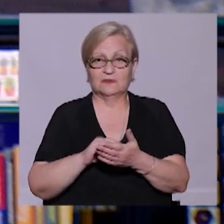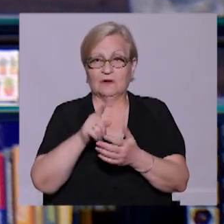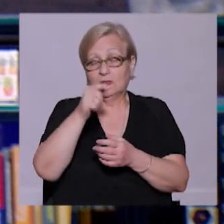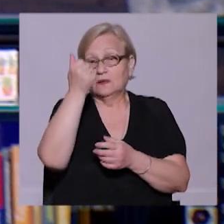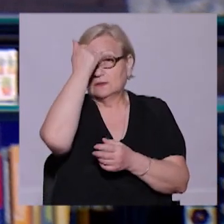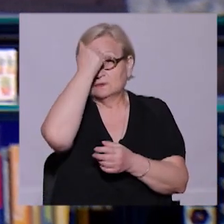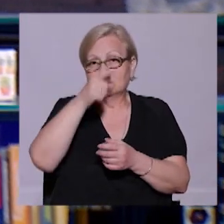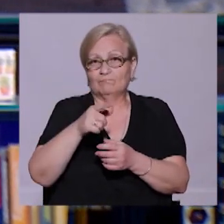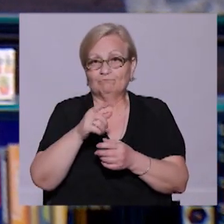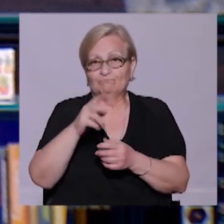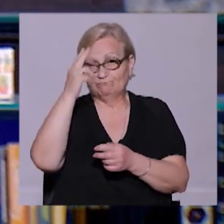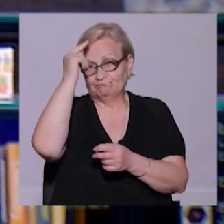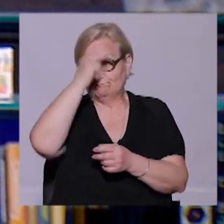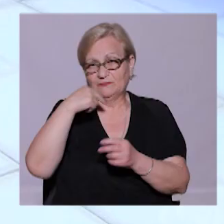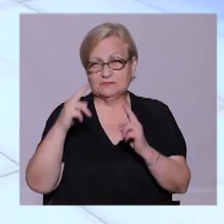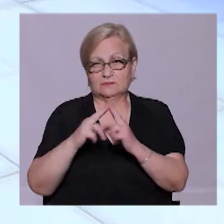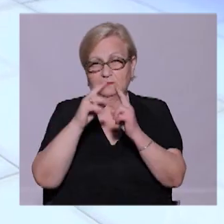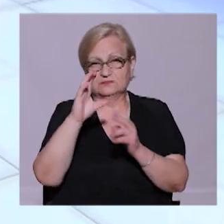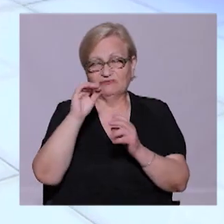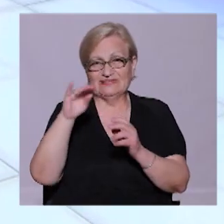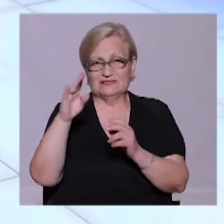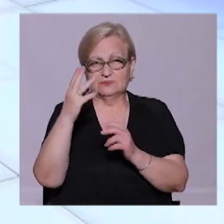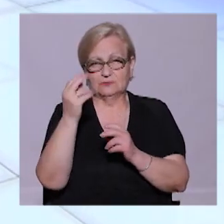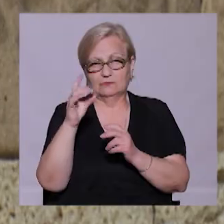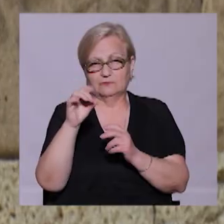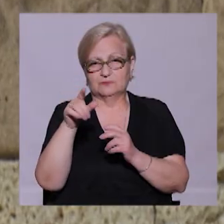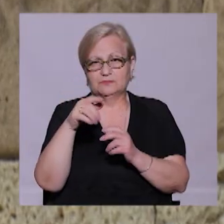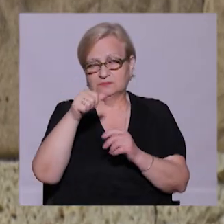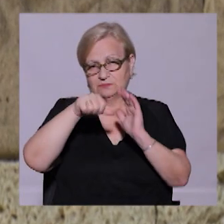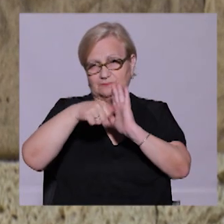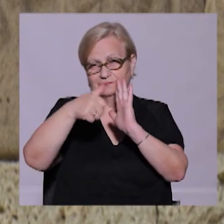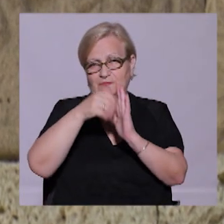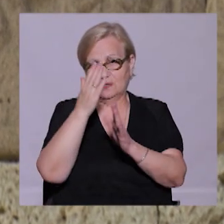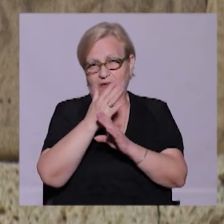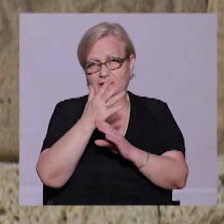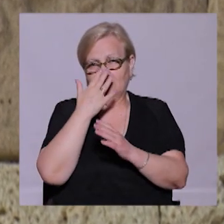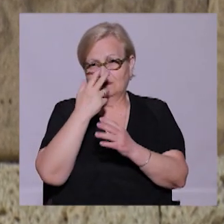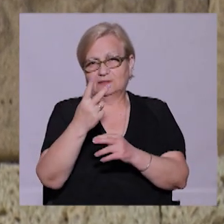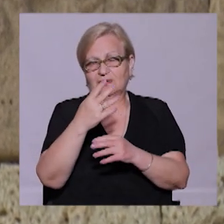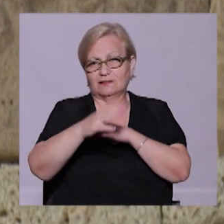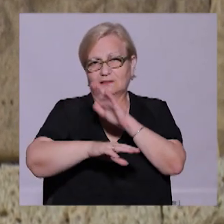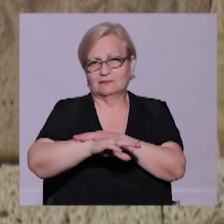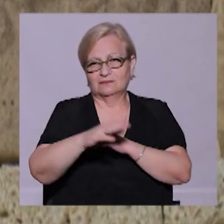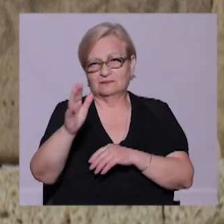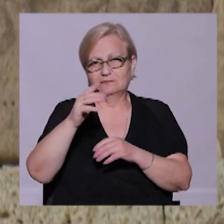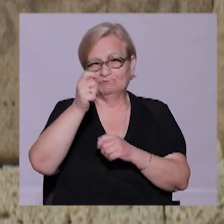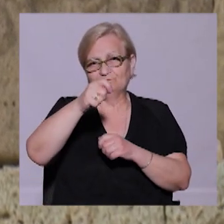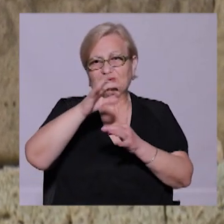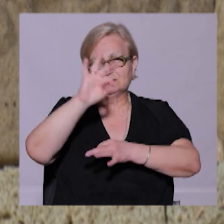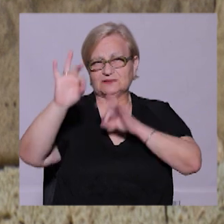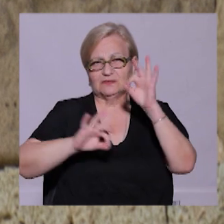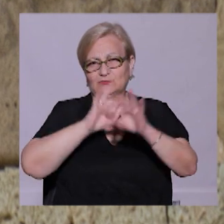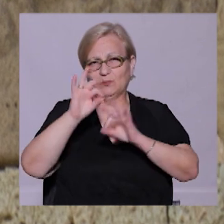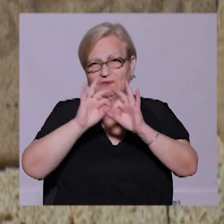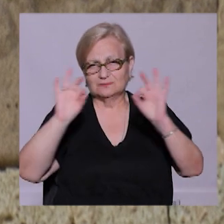გახსოვთ სვეტიცხოვლის კედელზე გამოსახული ბარელიეფი, რომელზეც არის ხელოვანი, რომელსაც ხელში გონიო